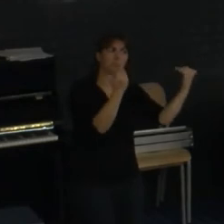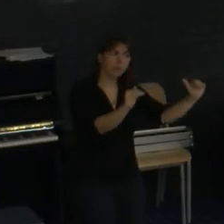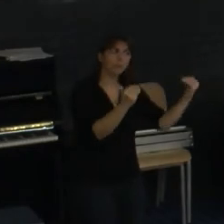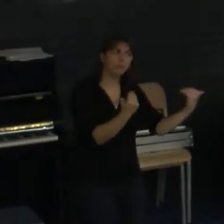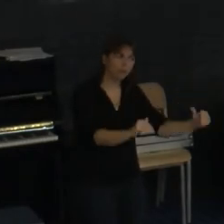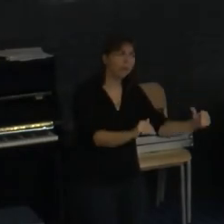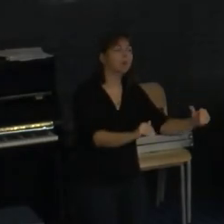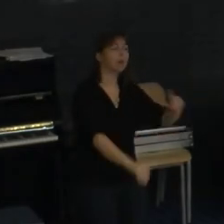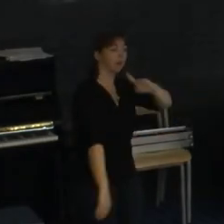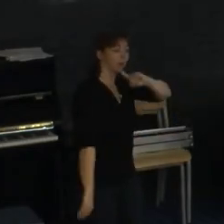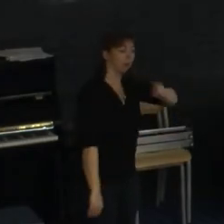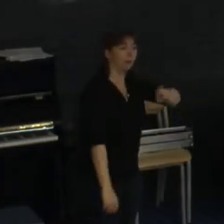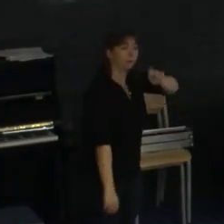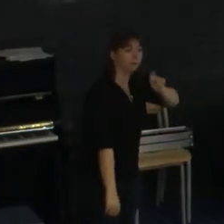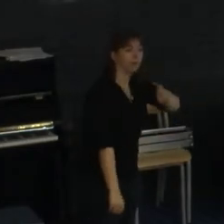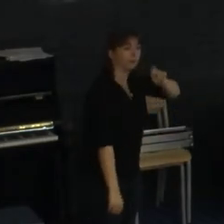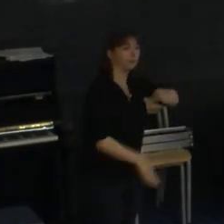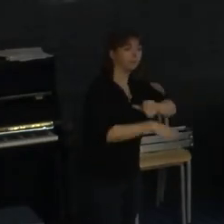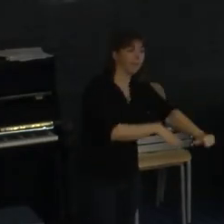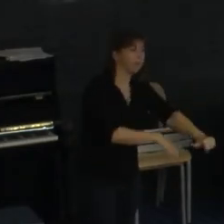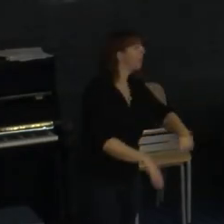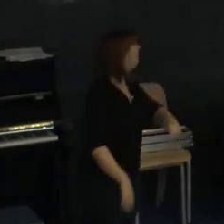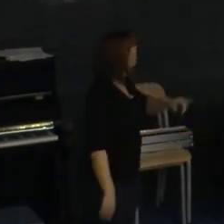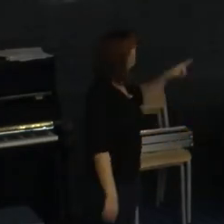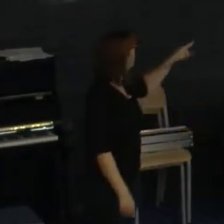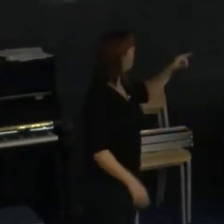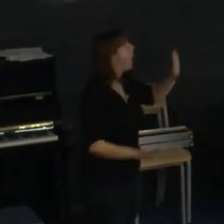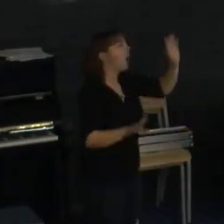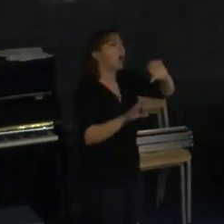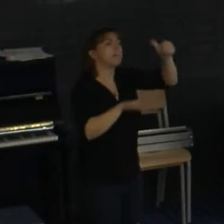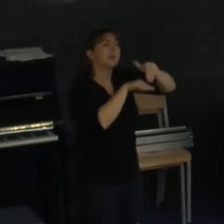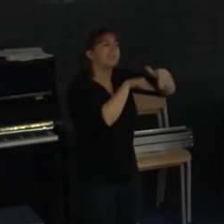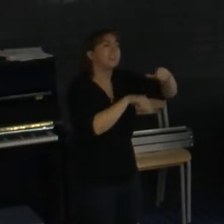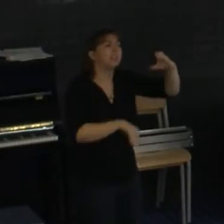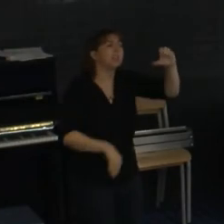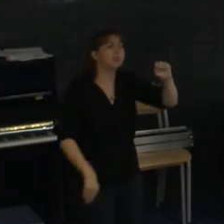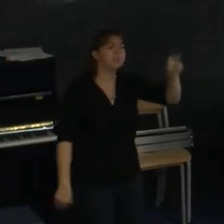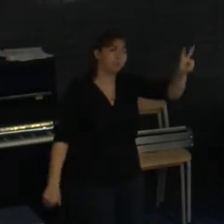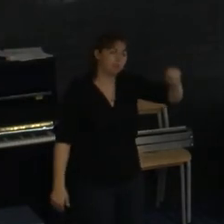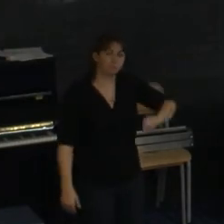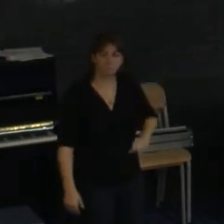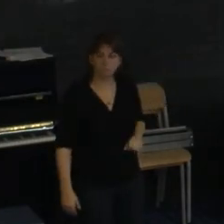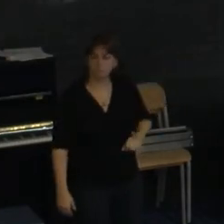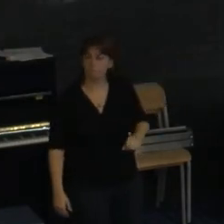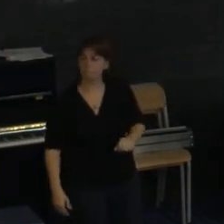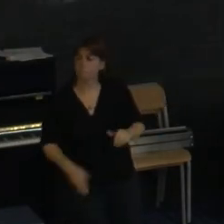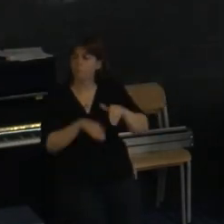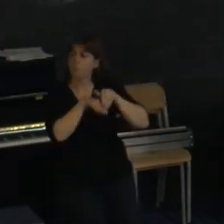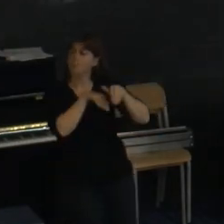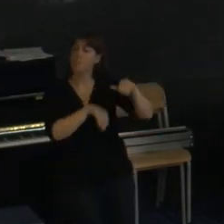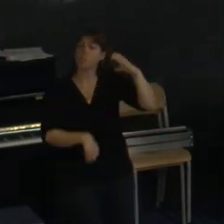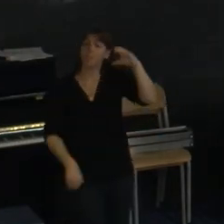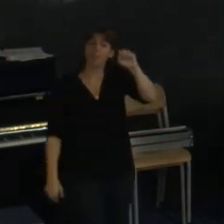l'exécute. D'abord, j'ai mon fichier CSV. Alors, dans mon fichier CSV, normalement, s'il est bien